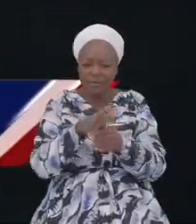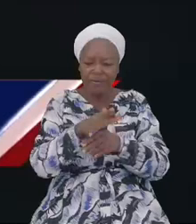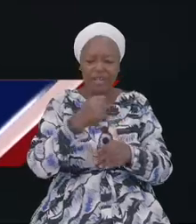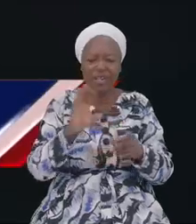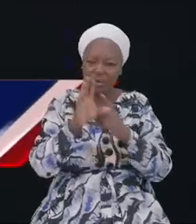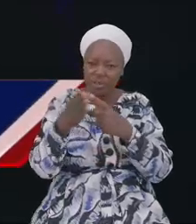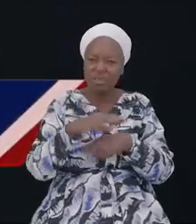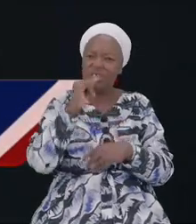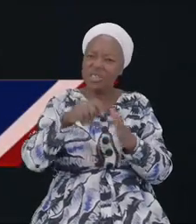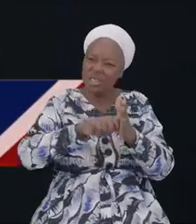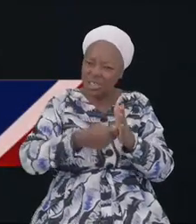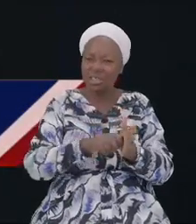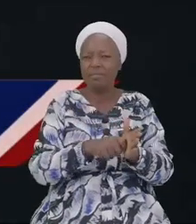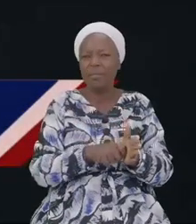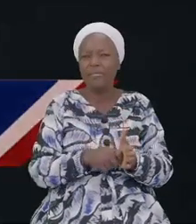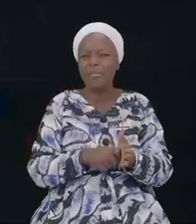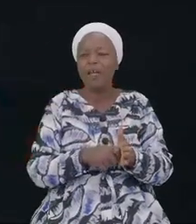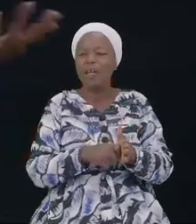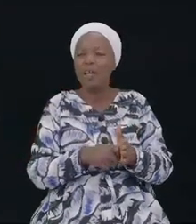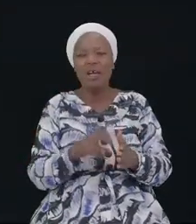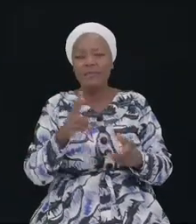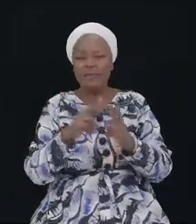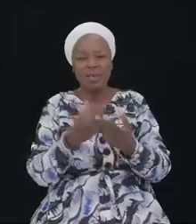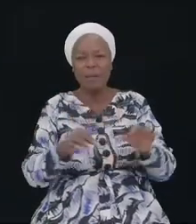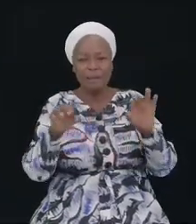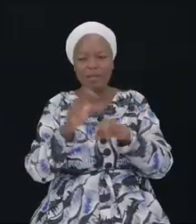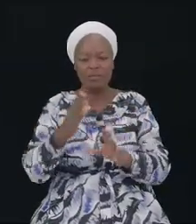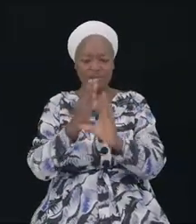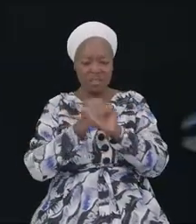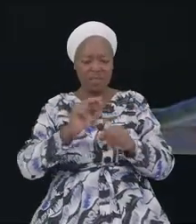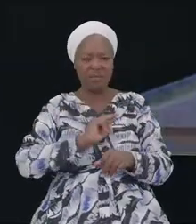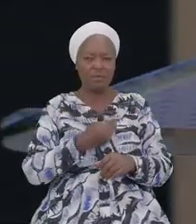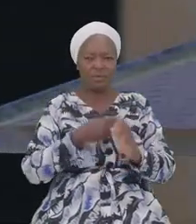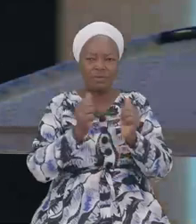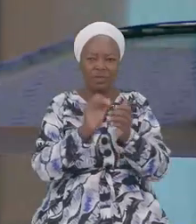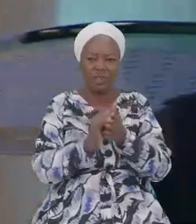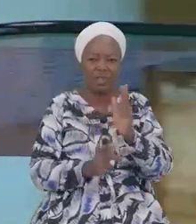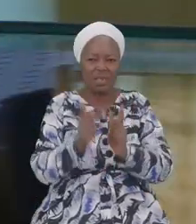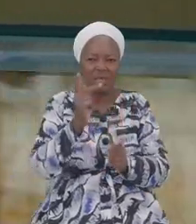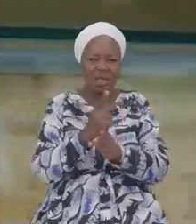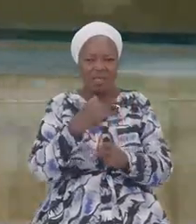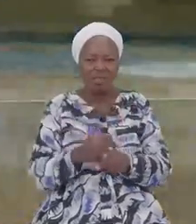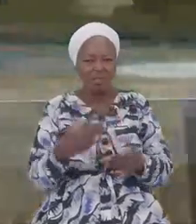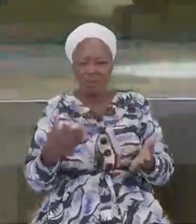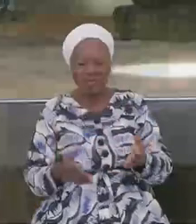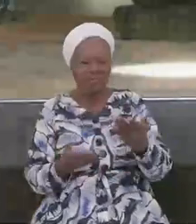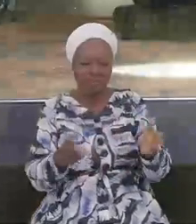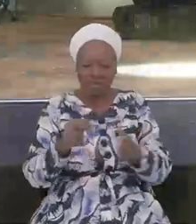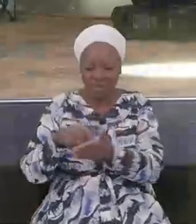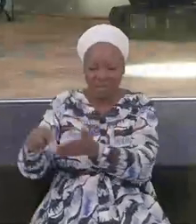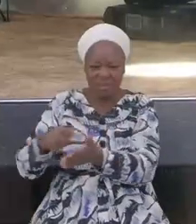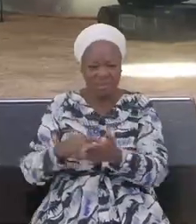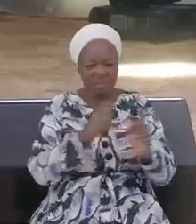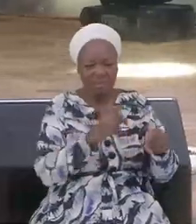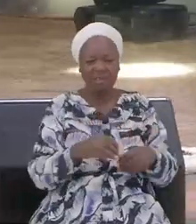les conditions, c'est la clé de la prière. Parfois, il nous trompe, parfois les gens nous trompent par ce chant qui